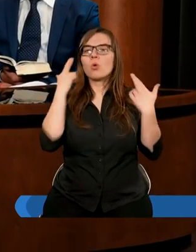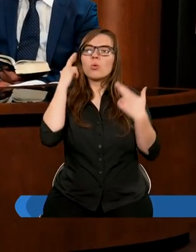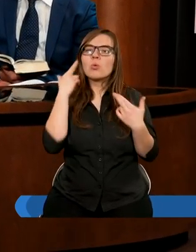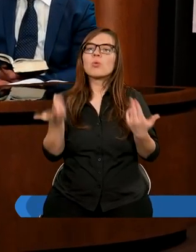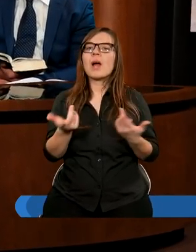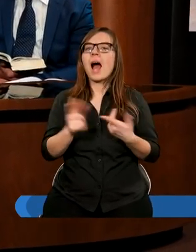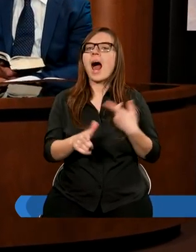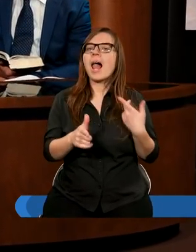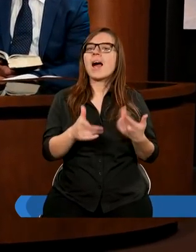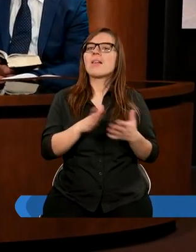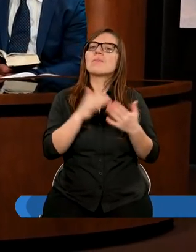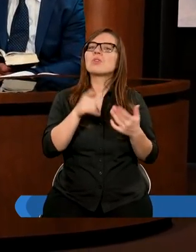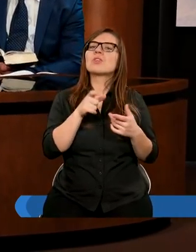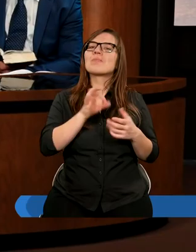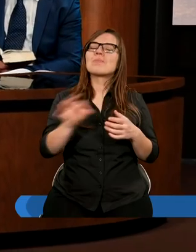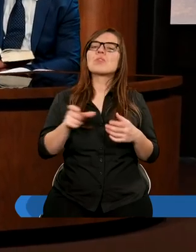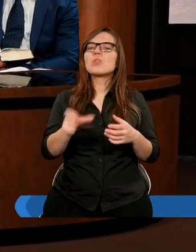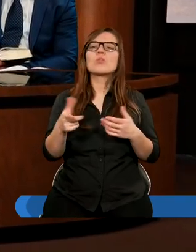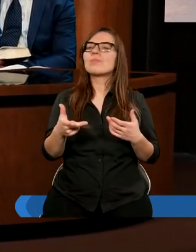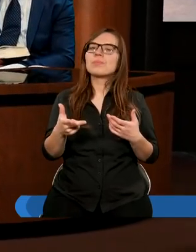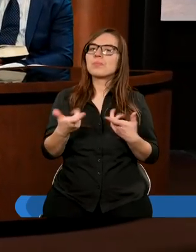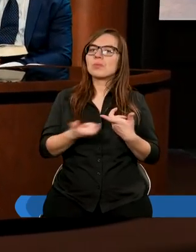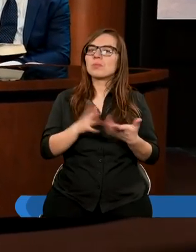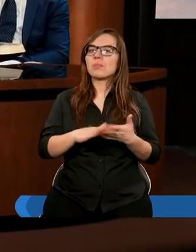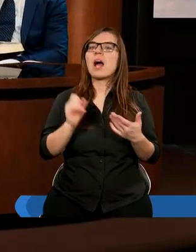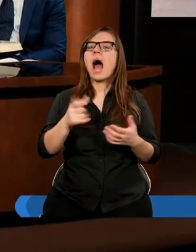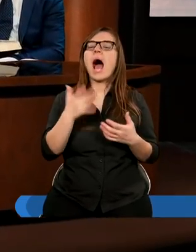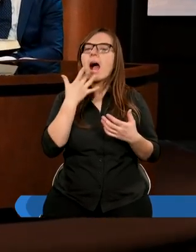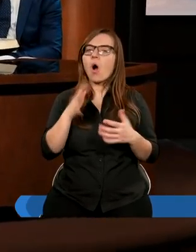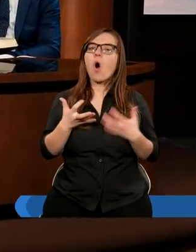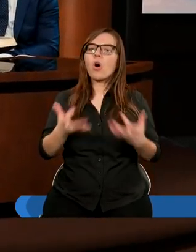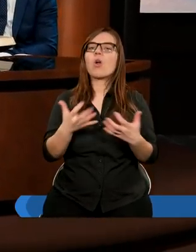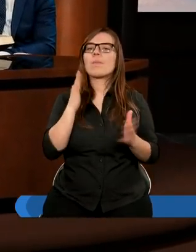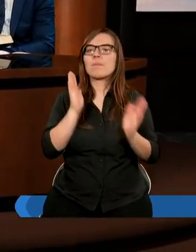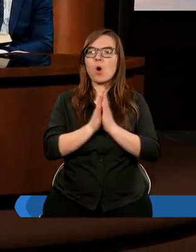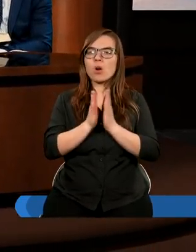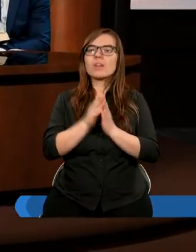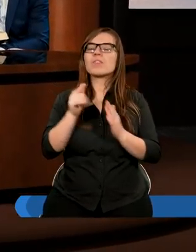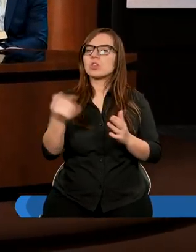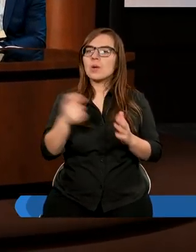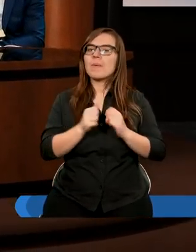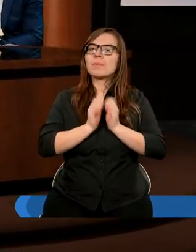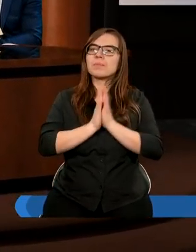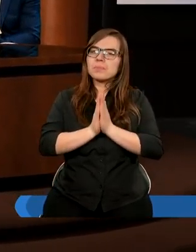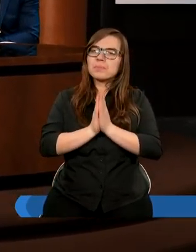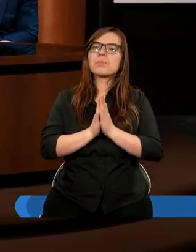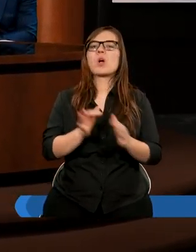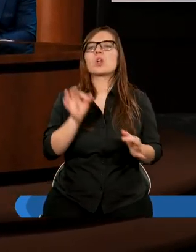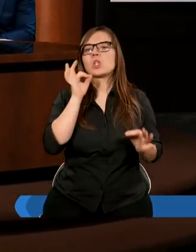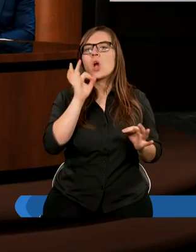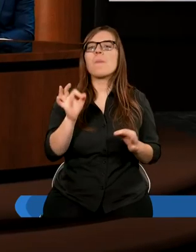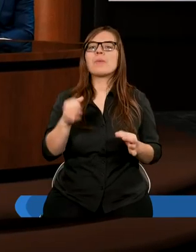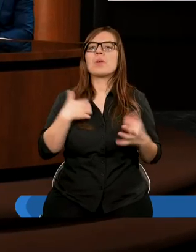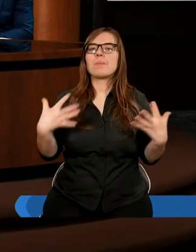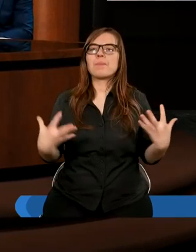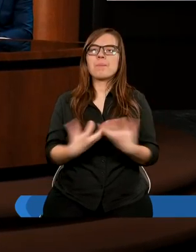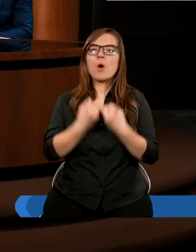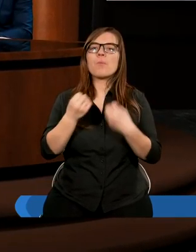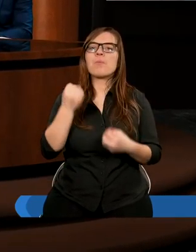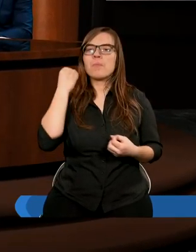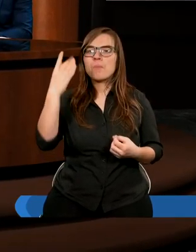z ogromną, gorliwą modlitwą, z radą Biblii trzeba to robić, żeby podejmować